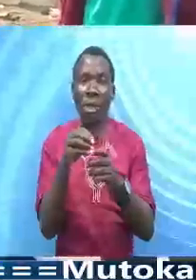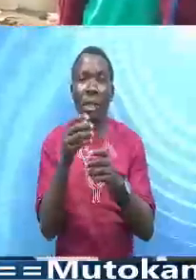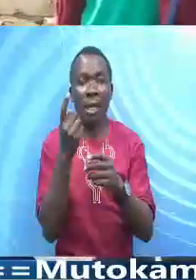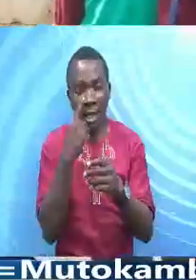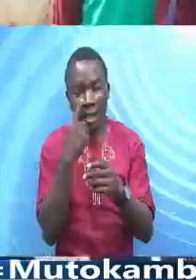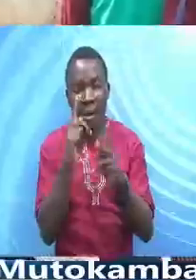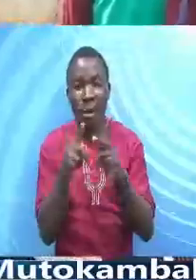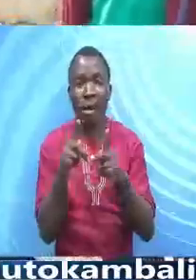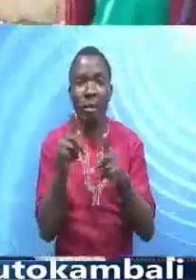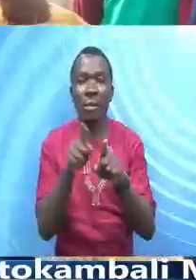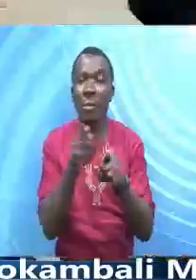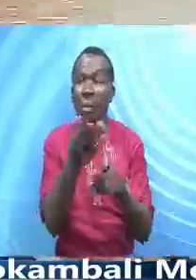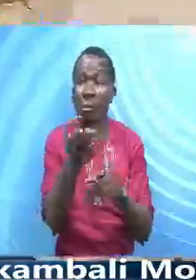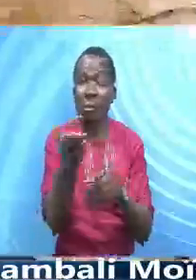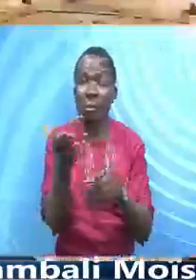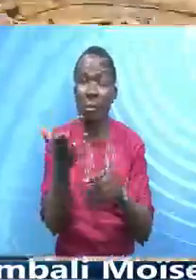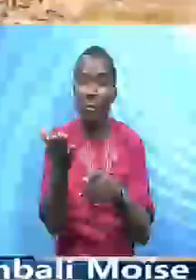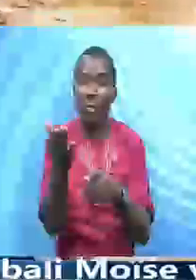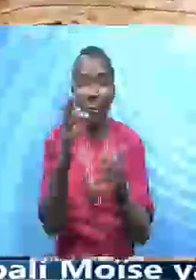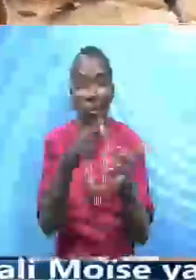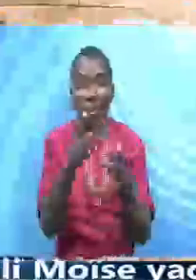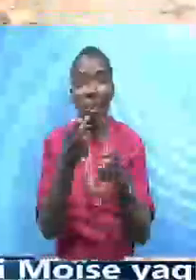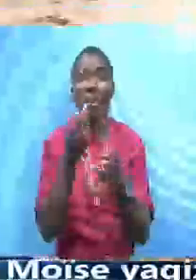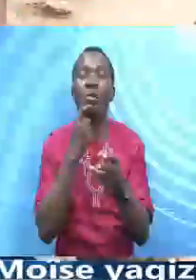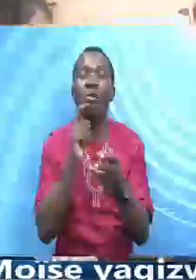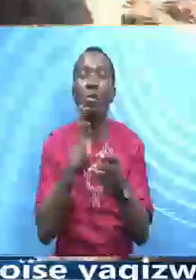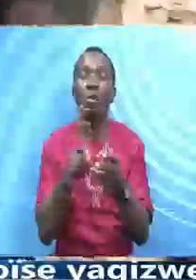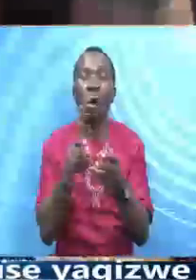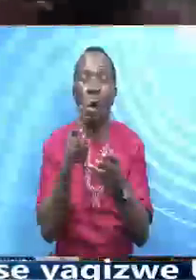bati aba bantu bangana bati n'ubundi tugomba kuhandurira